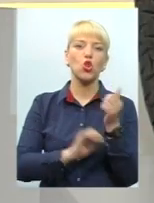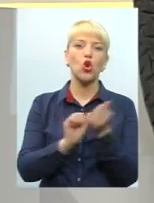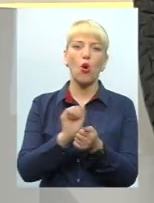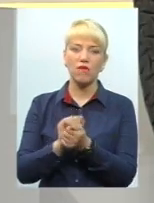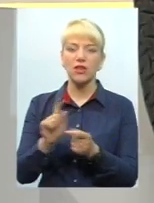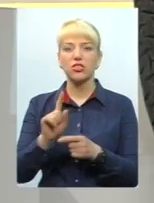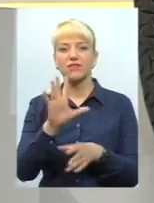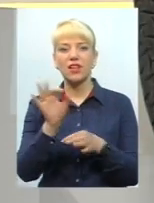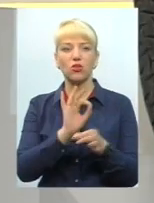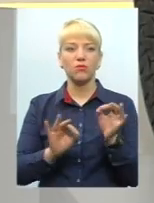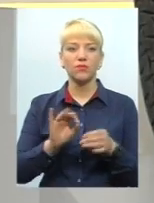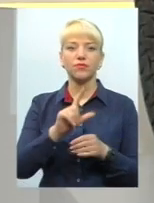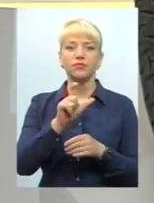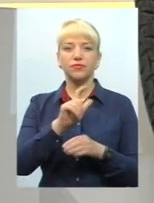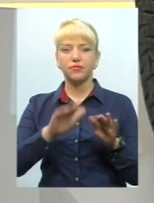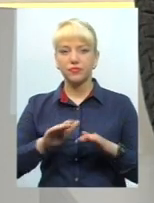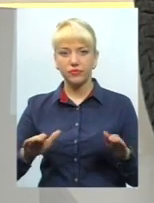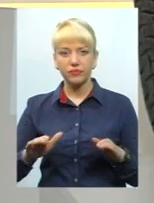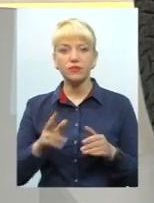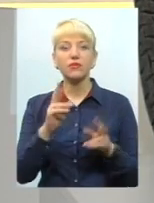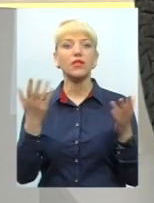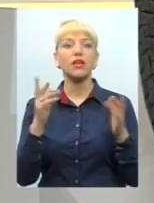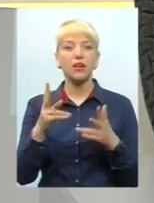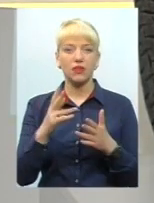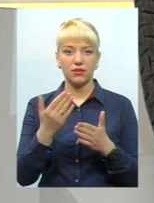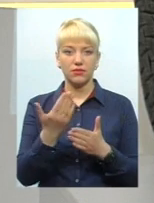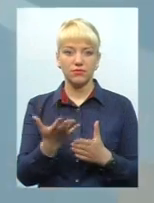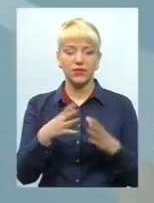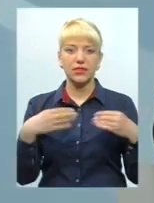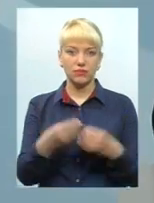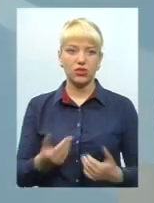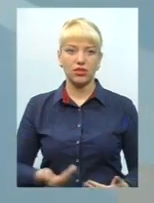з дітьми, про те, як їм живеться?